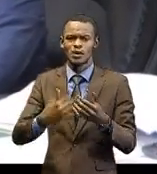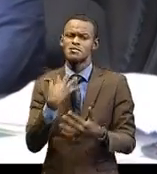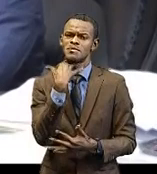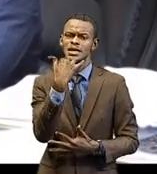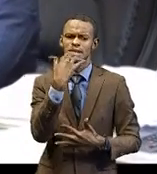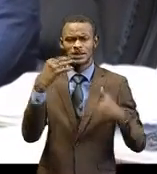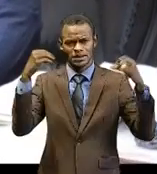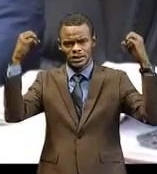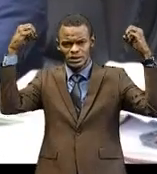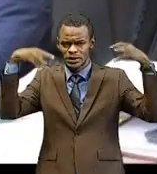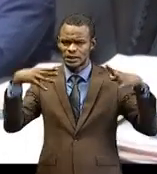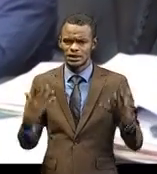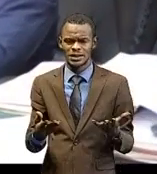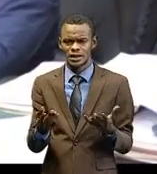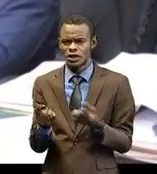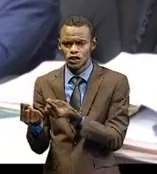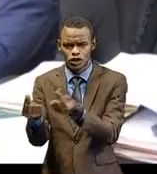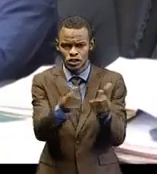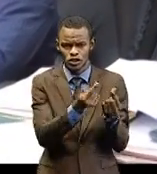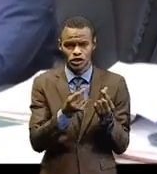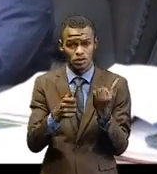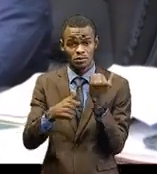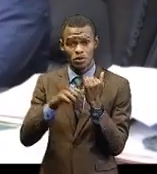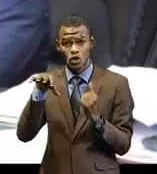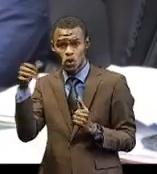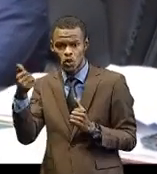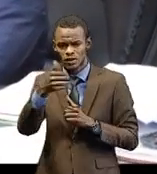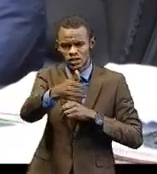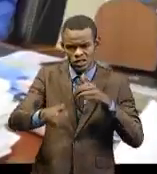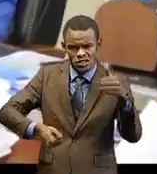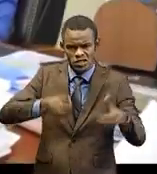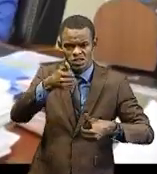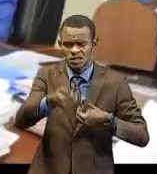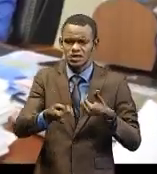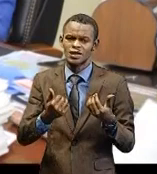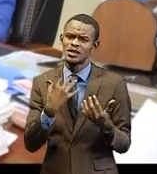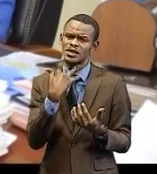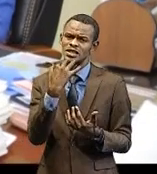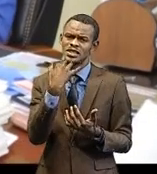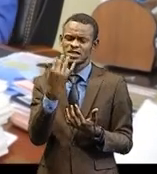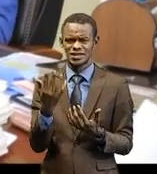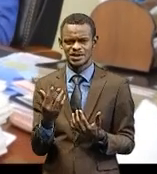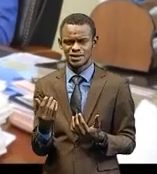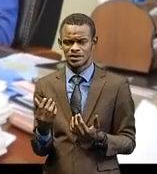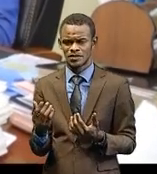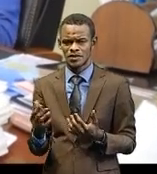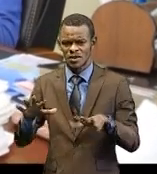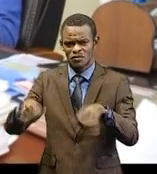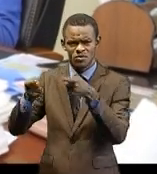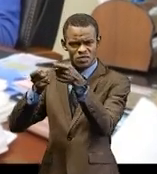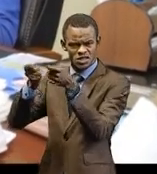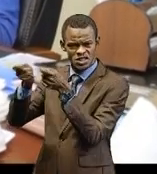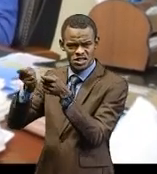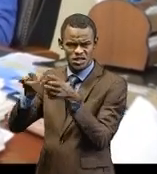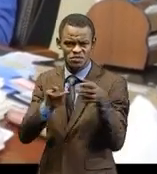de la commercialisation de nos ressources de manière à codifier, implanter et administrer les